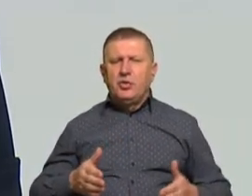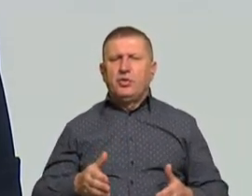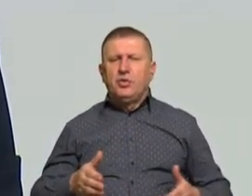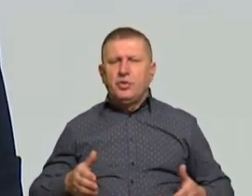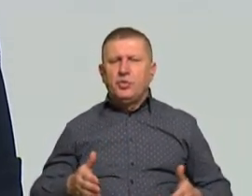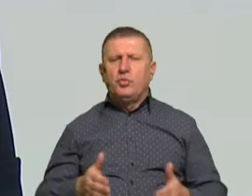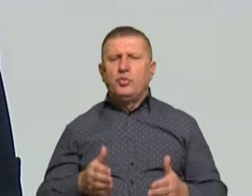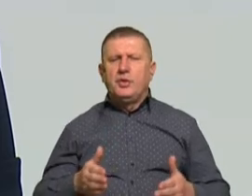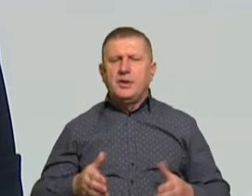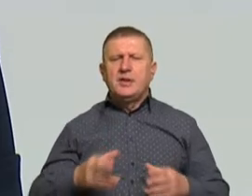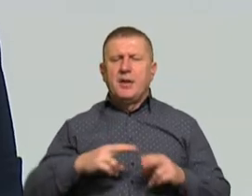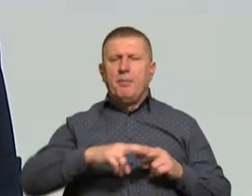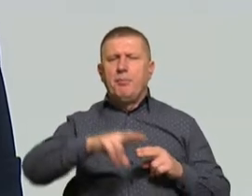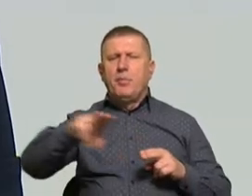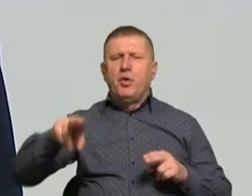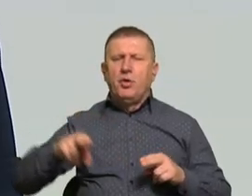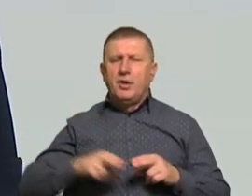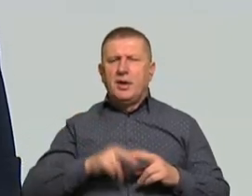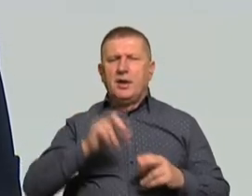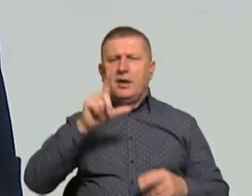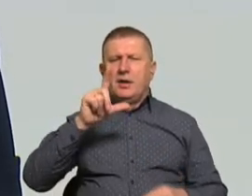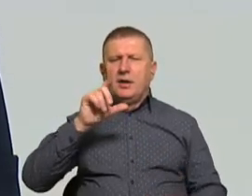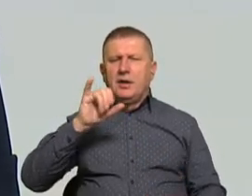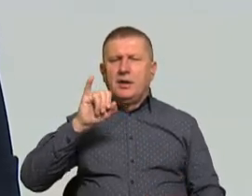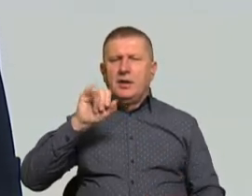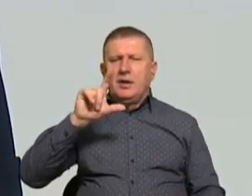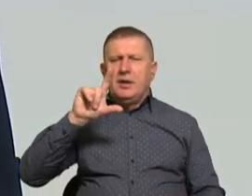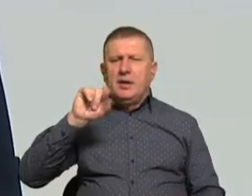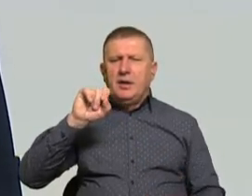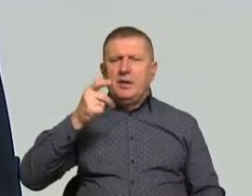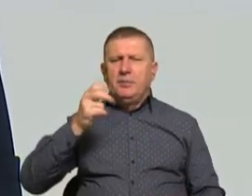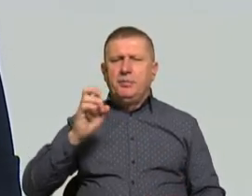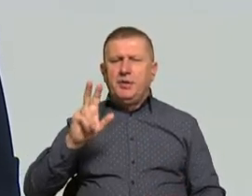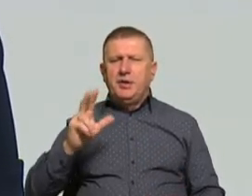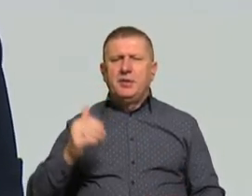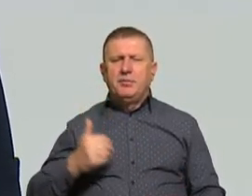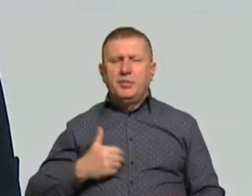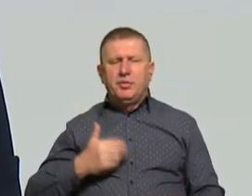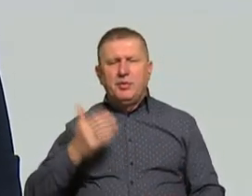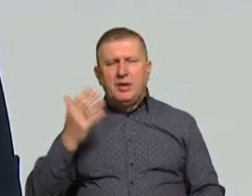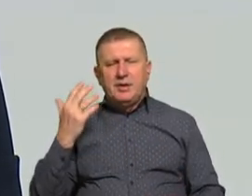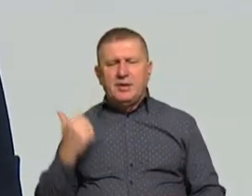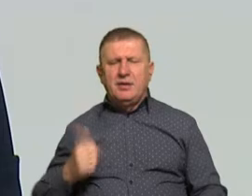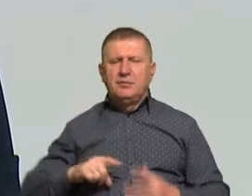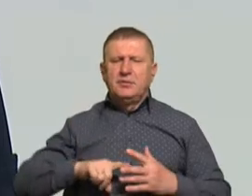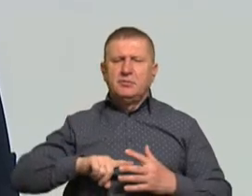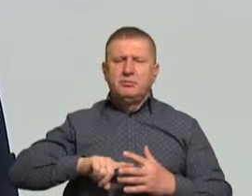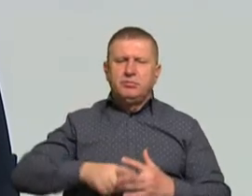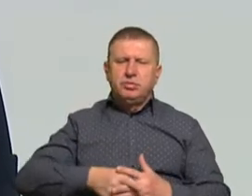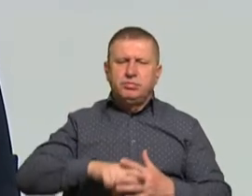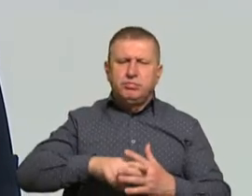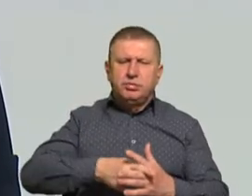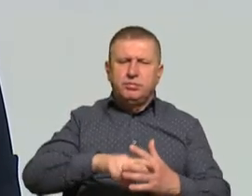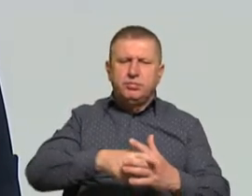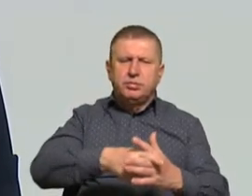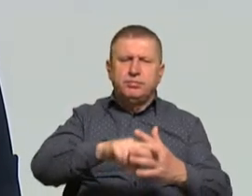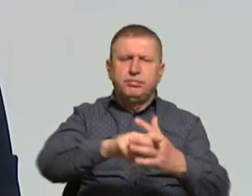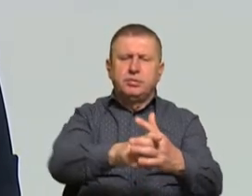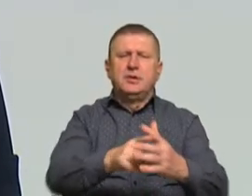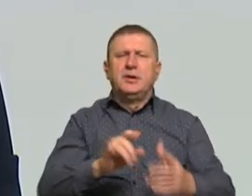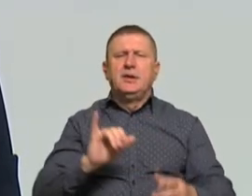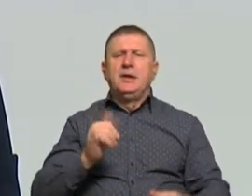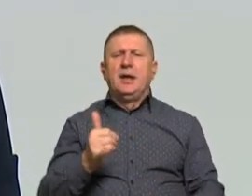o ulicy Polnej w Lipniku, która była bardzo eksploatowana. Była to droga zastępcza w